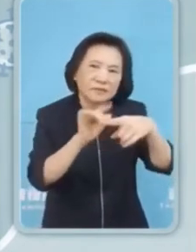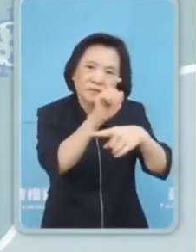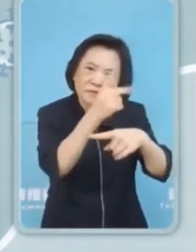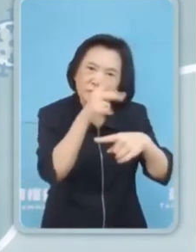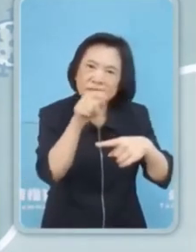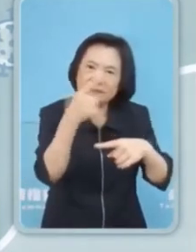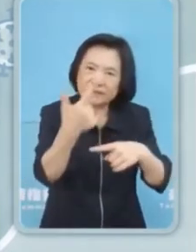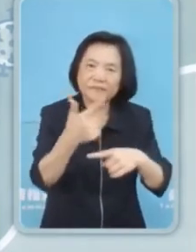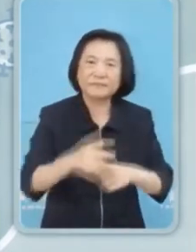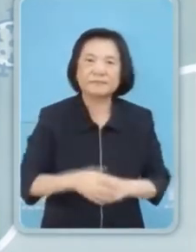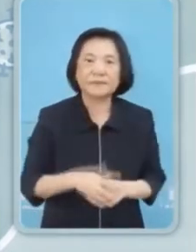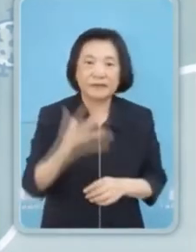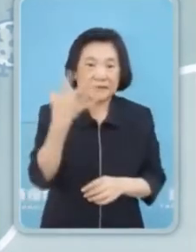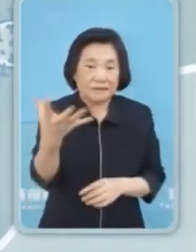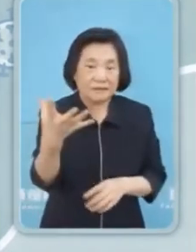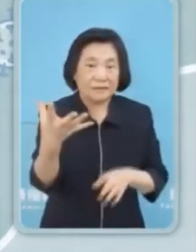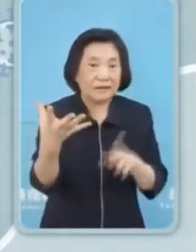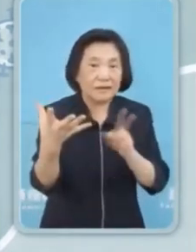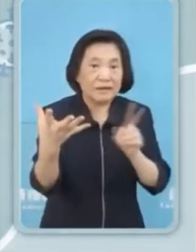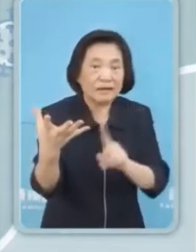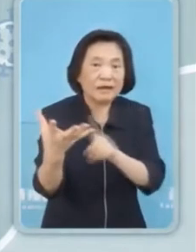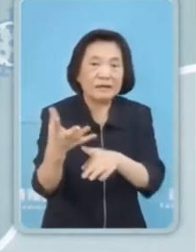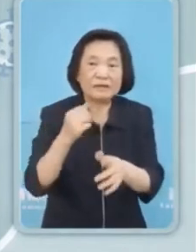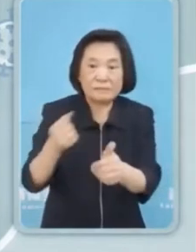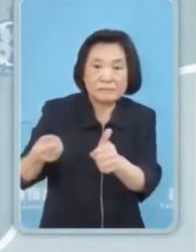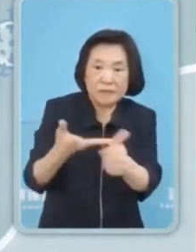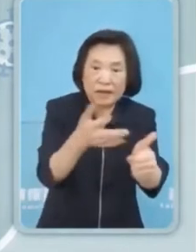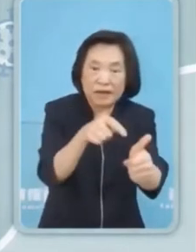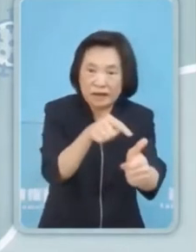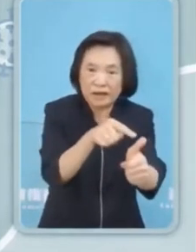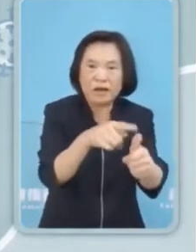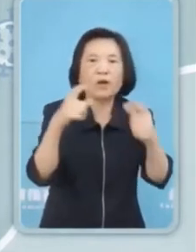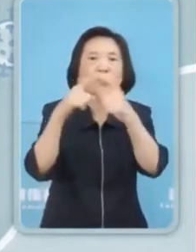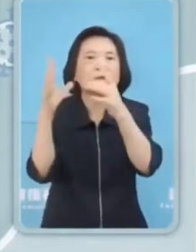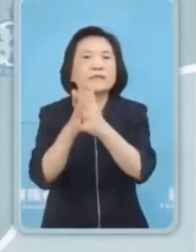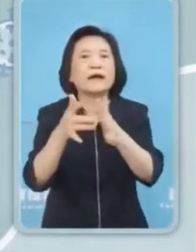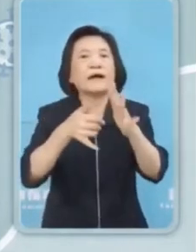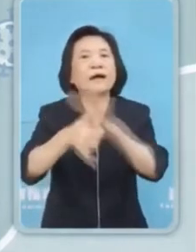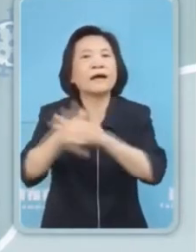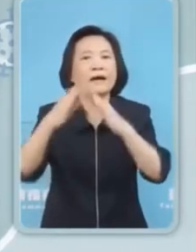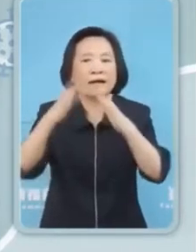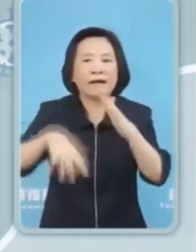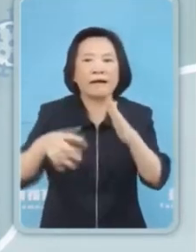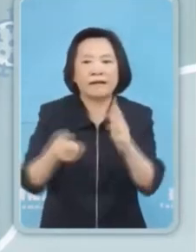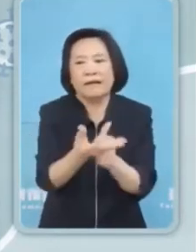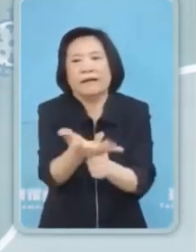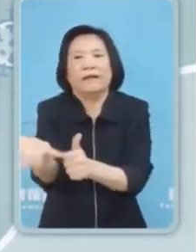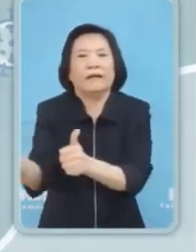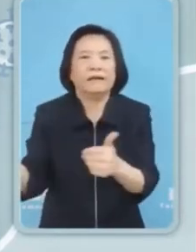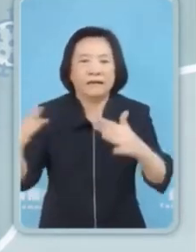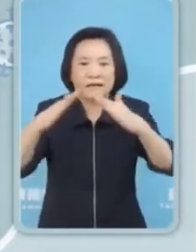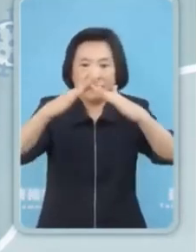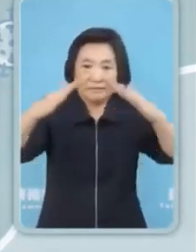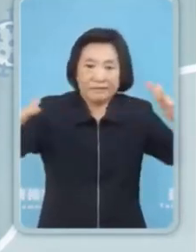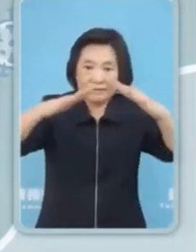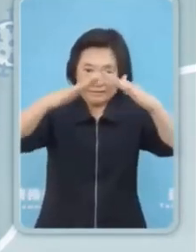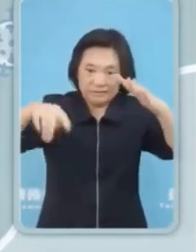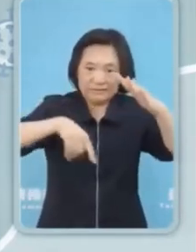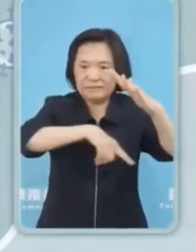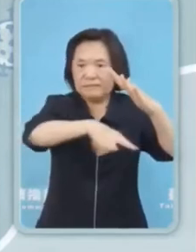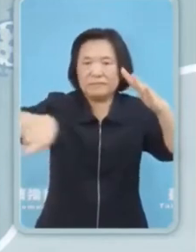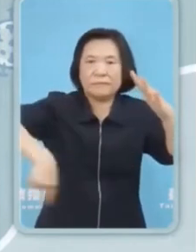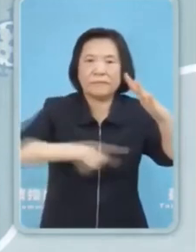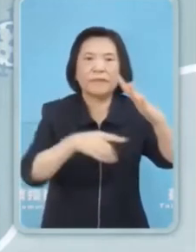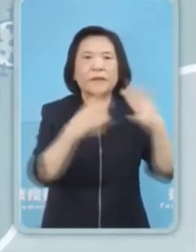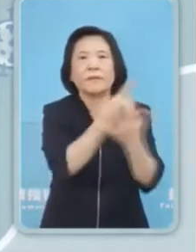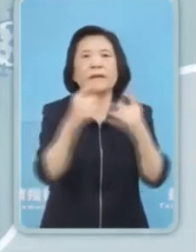17.6%，大部分都是哦被感染以后哦回到家里面哦，那传染一堆啊，因为现在虽然大家不出